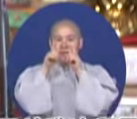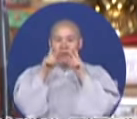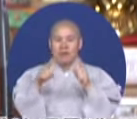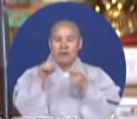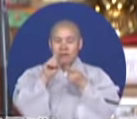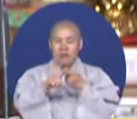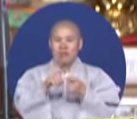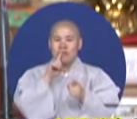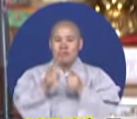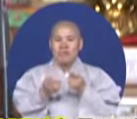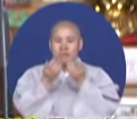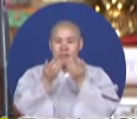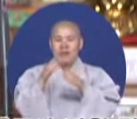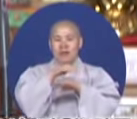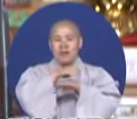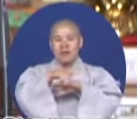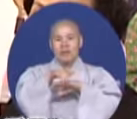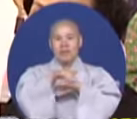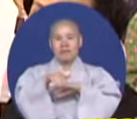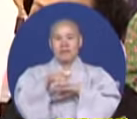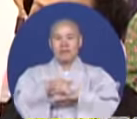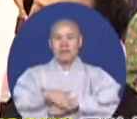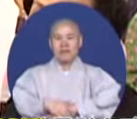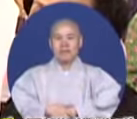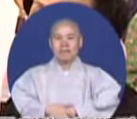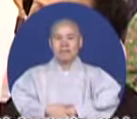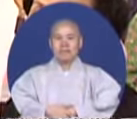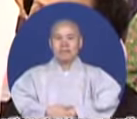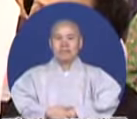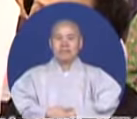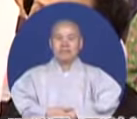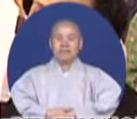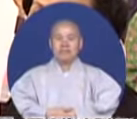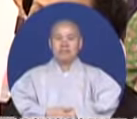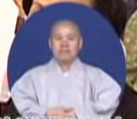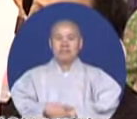대해서 말씀을 드리겠습니다.